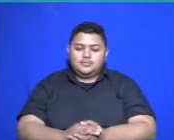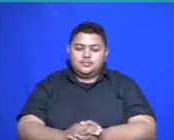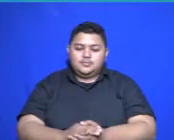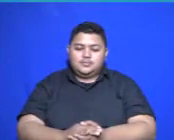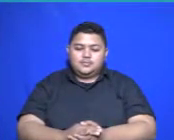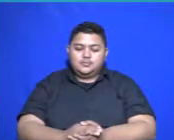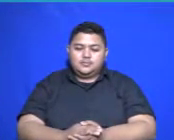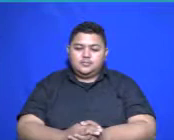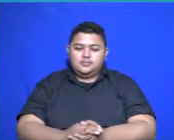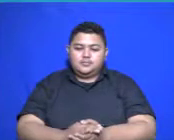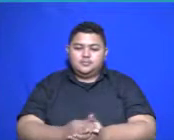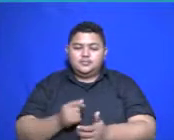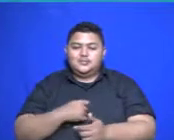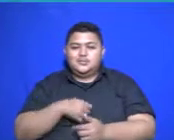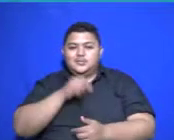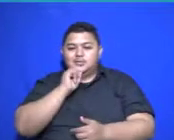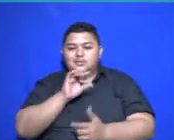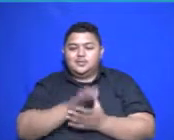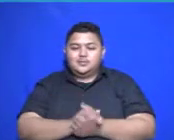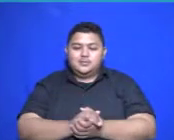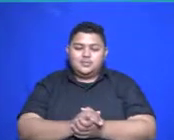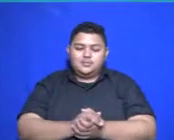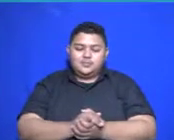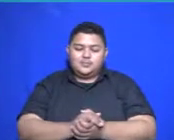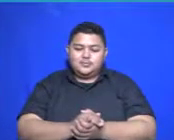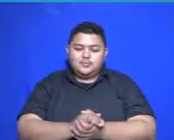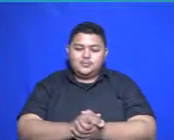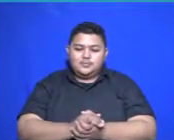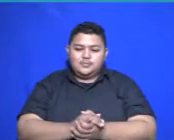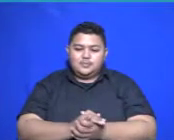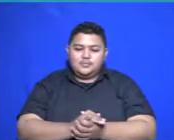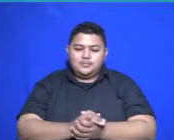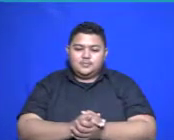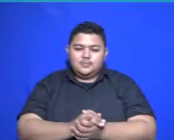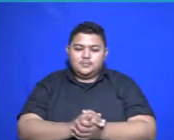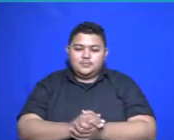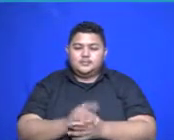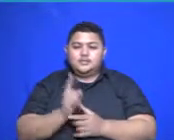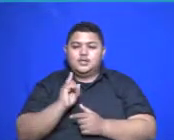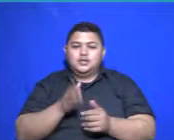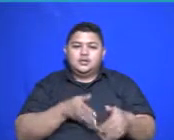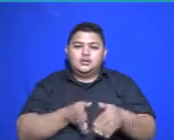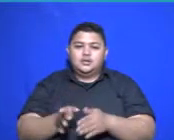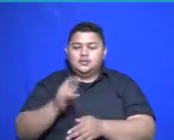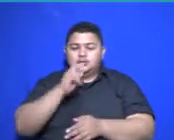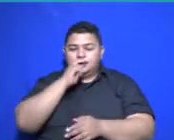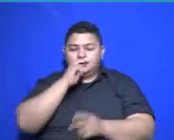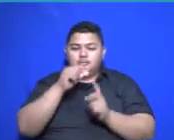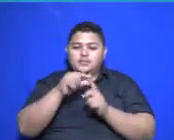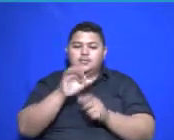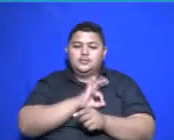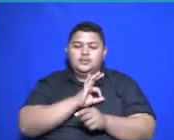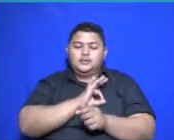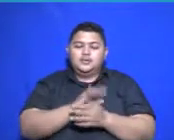Kemudian saya ingin mengatakan juga, menyampaikan bahwa ada arahan dari Bapak Presiden ketika kami dilantik